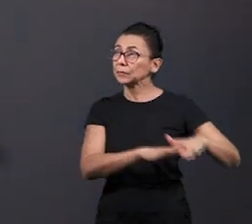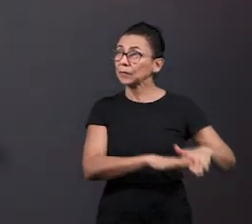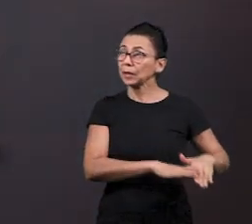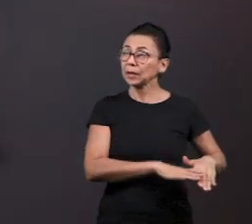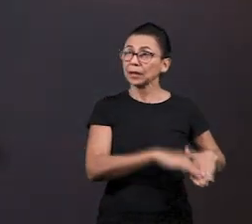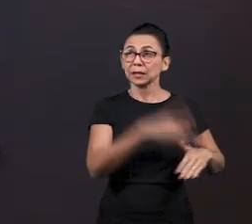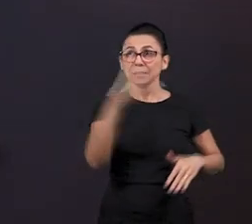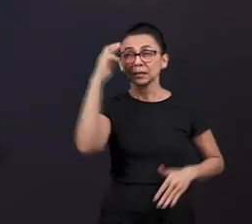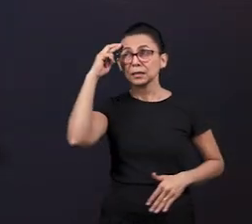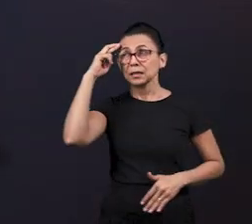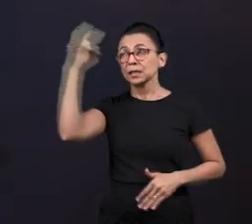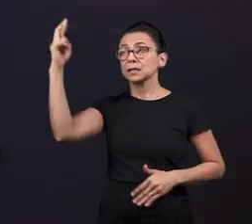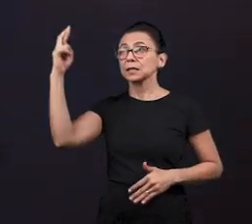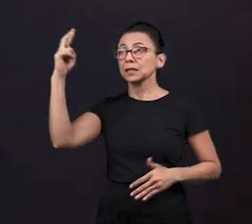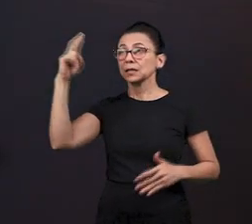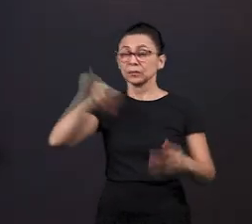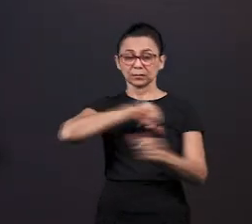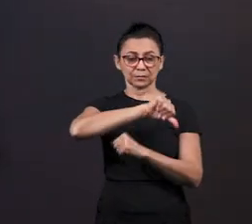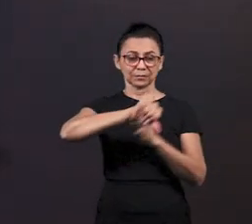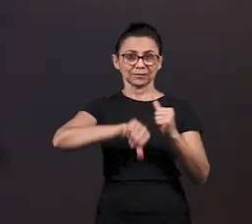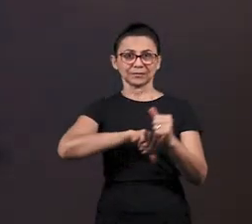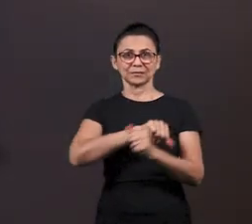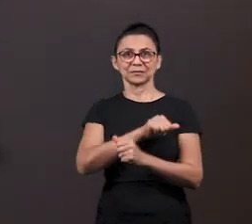и делаешь меня победителем.